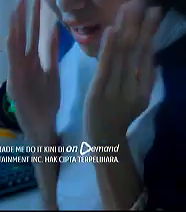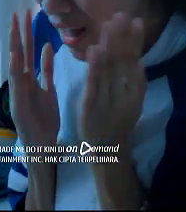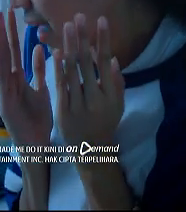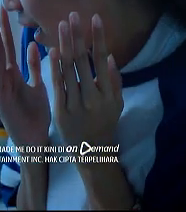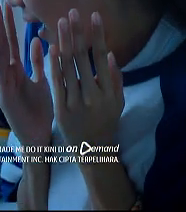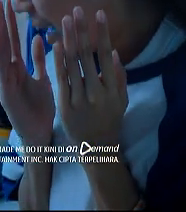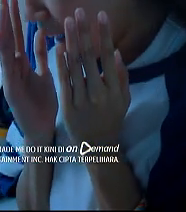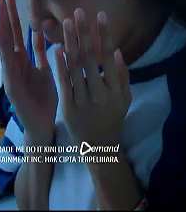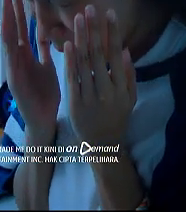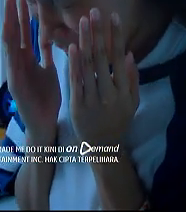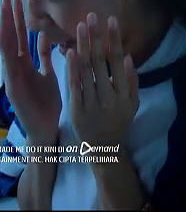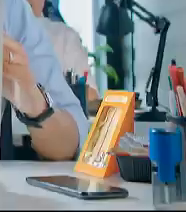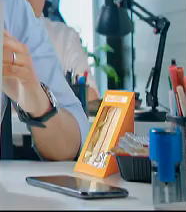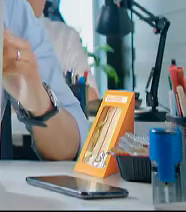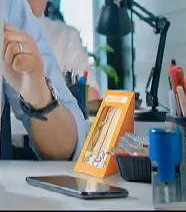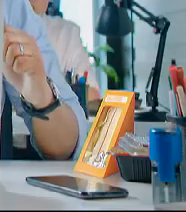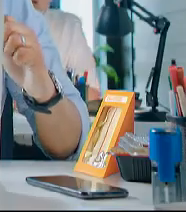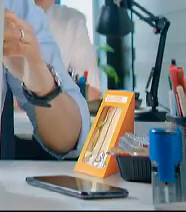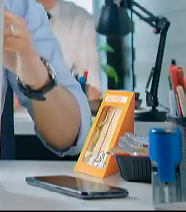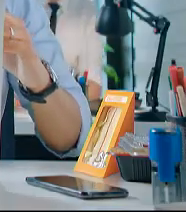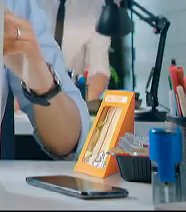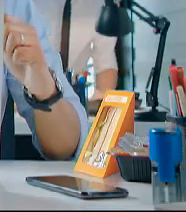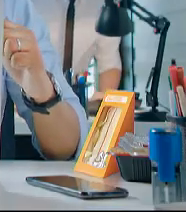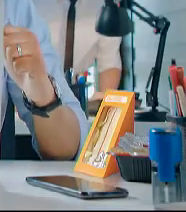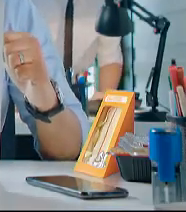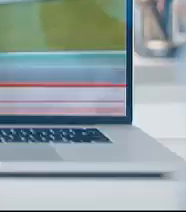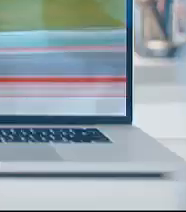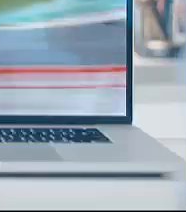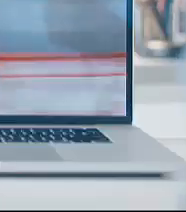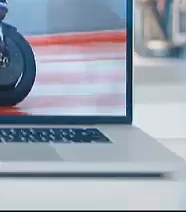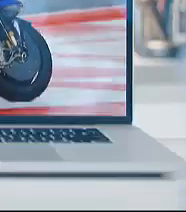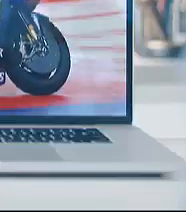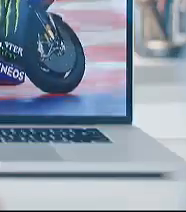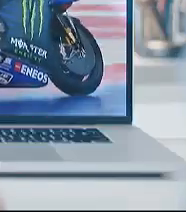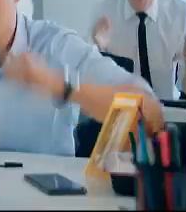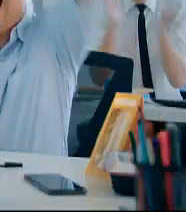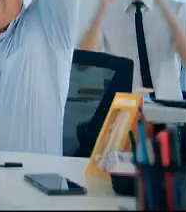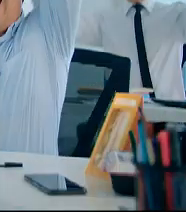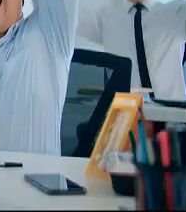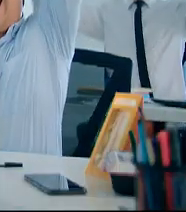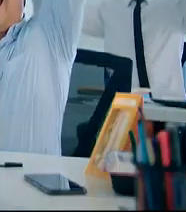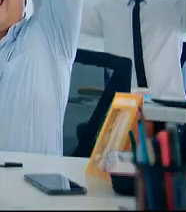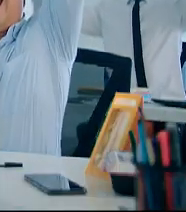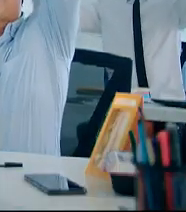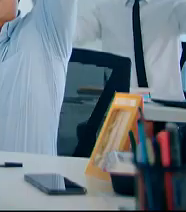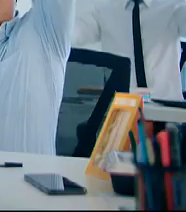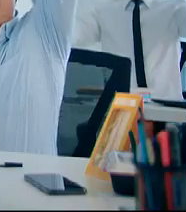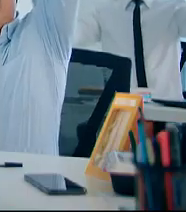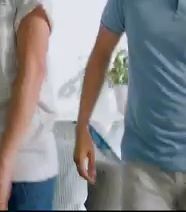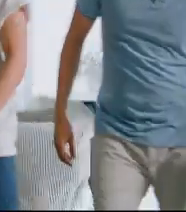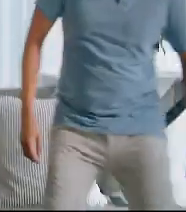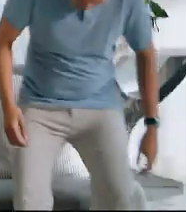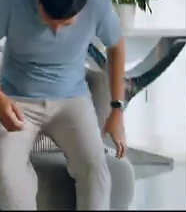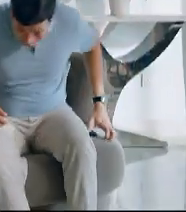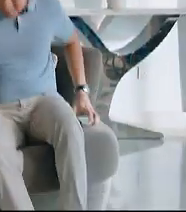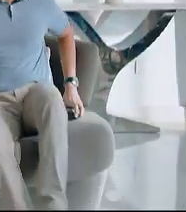rasai keterujaannya. Dengan Unify Mobile, setiap detik pasti tidak akan terlepas.